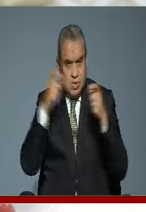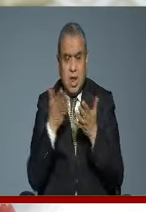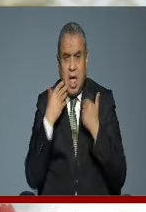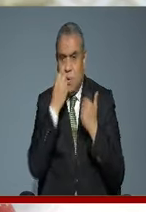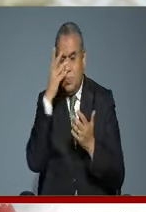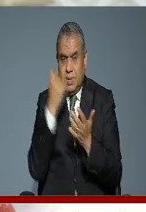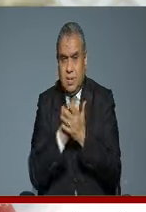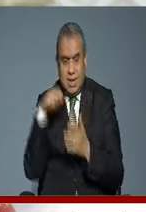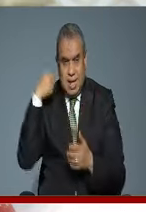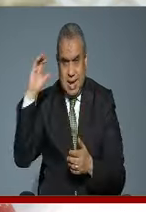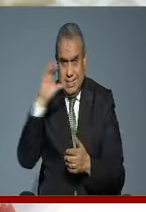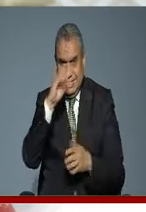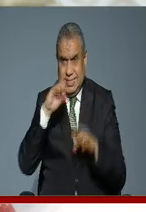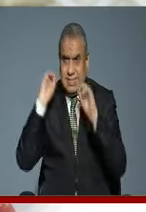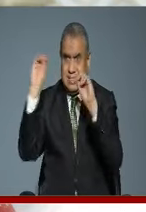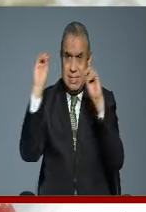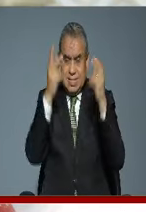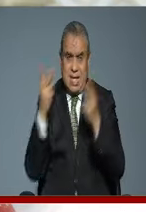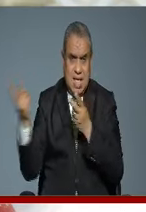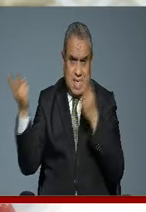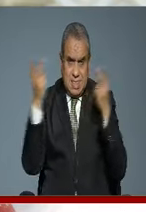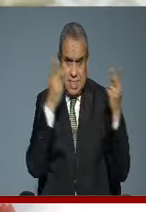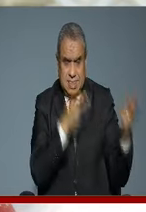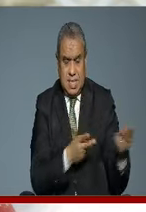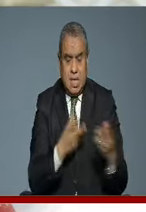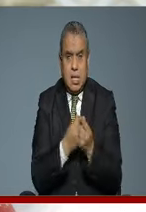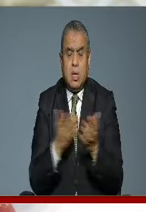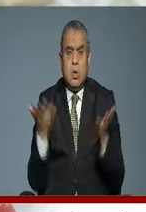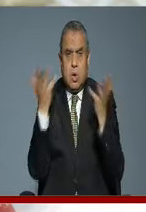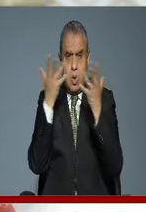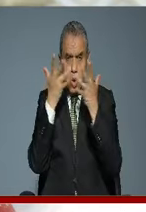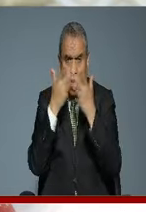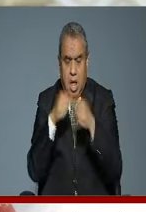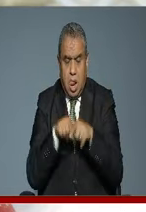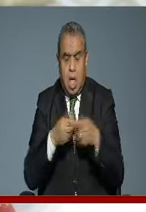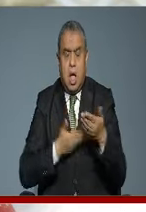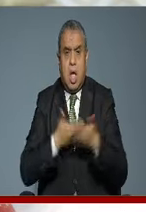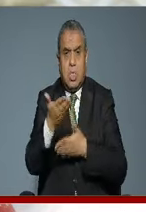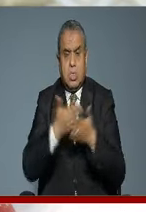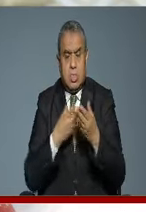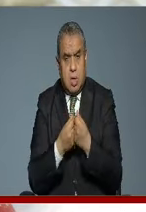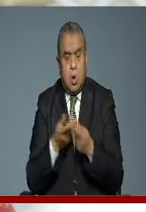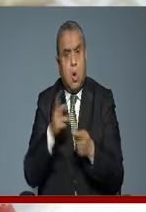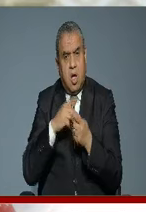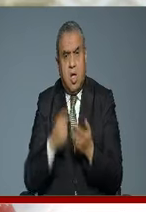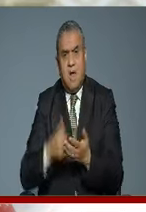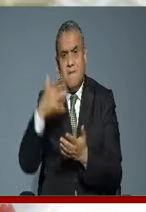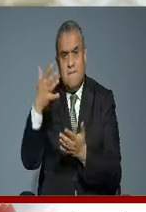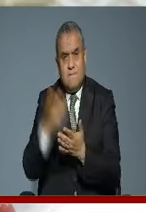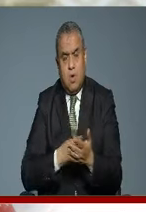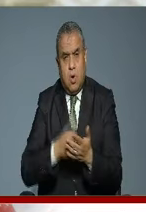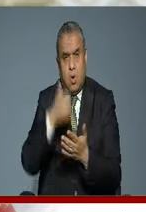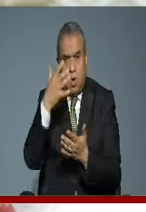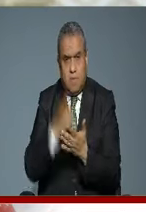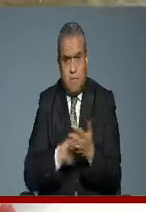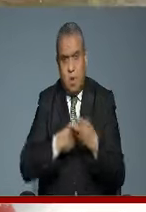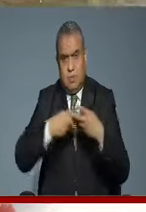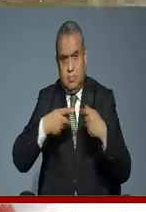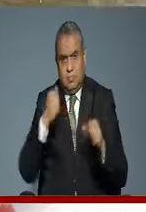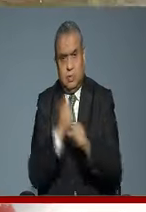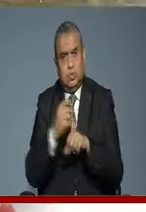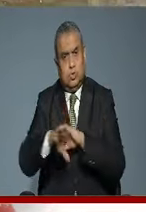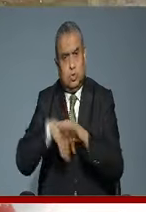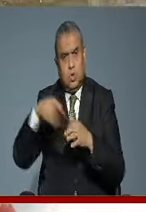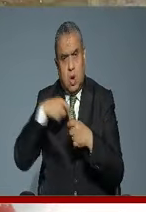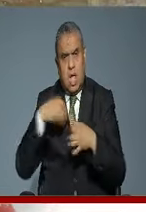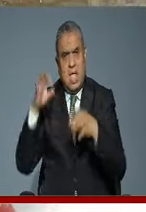رئيس السيسي. والعلاقات التجارية فهي تنمو، وهناك فرص سانحة لتنويع هذه